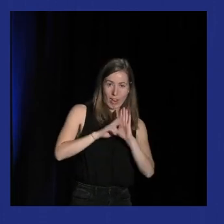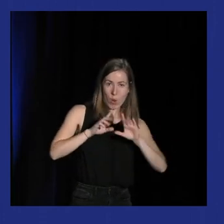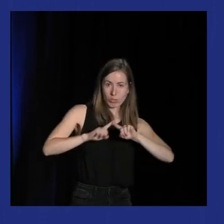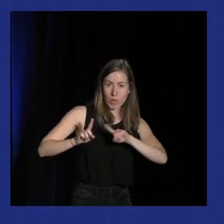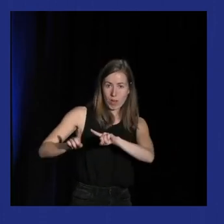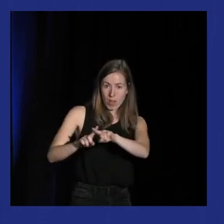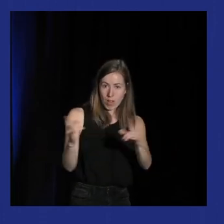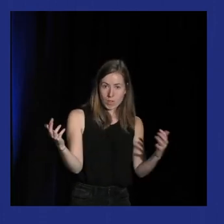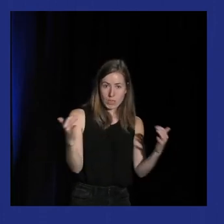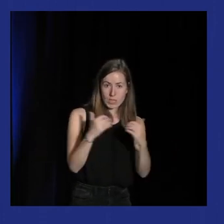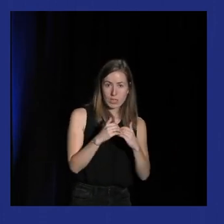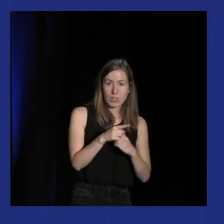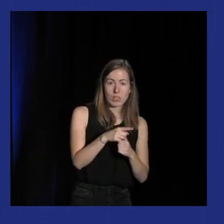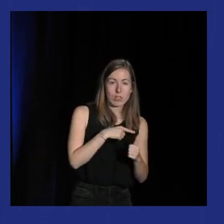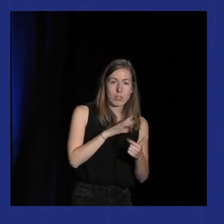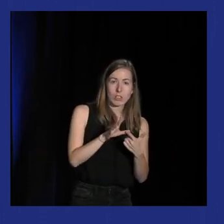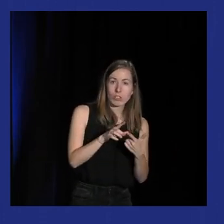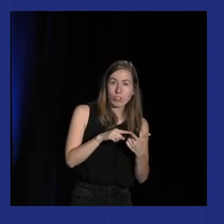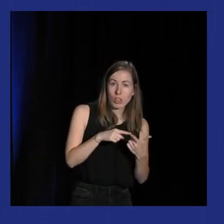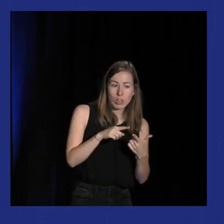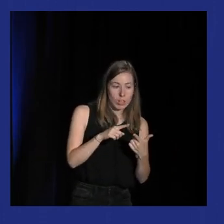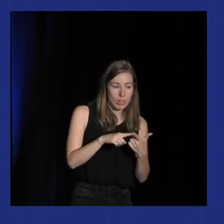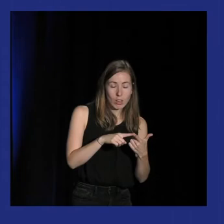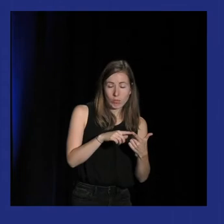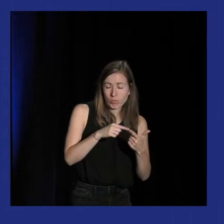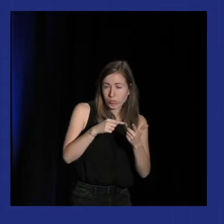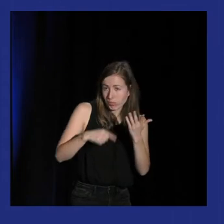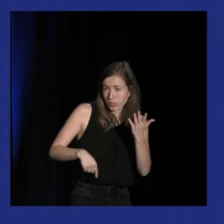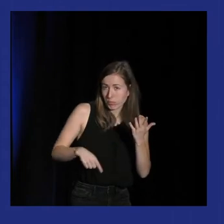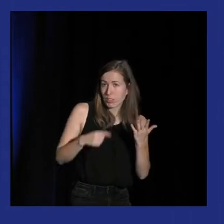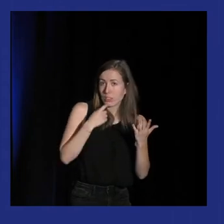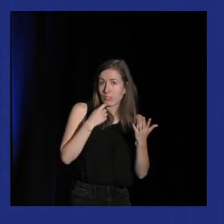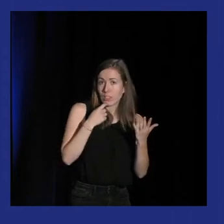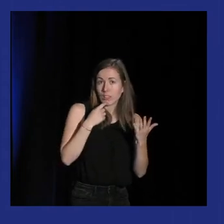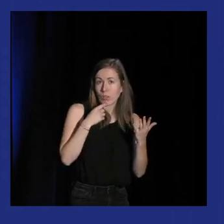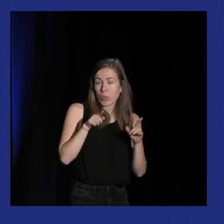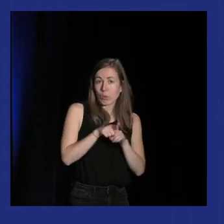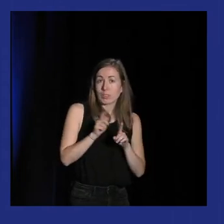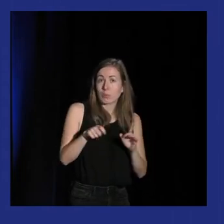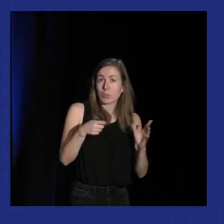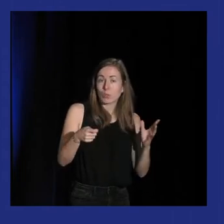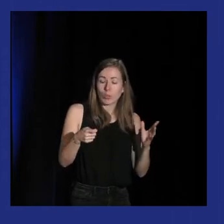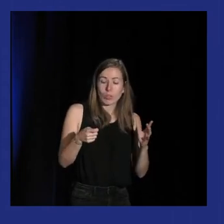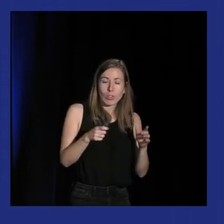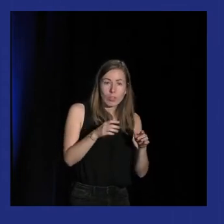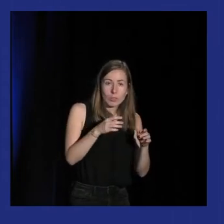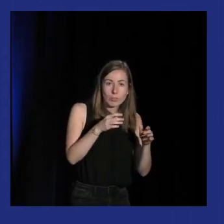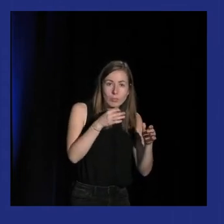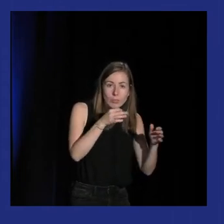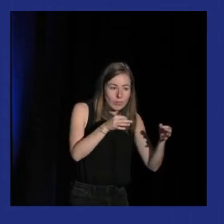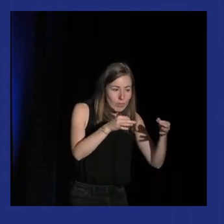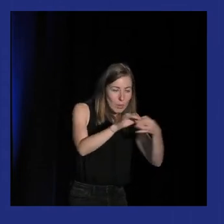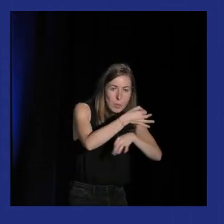démos à ne plus savoir qu'en faire il y a également le travail sur les paroles de ICO négocies ou voilà